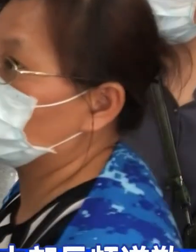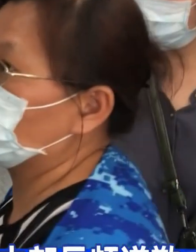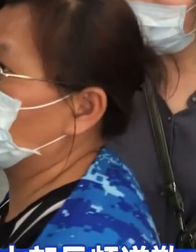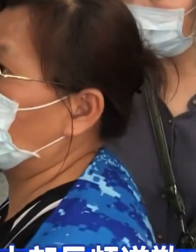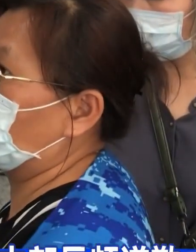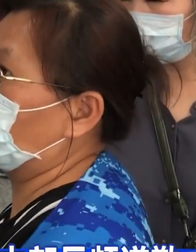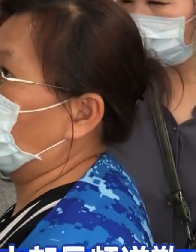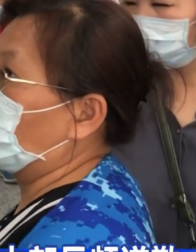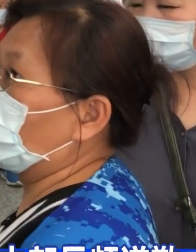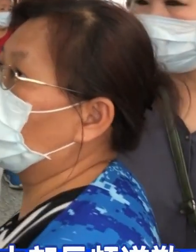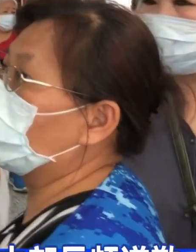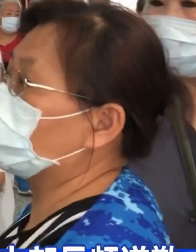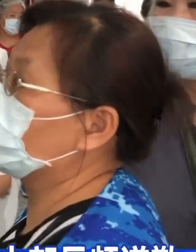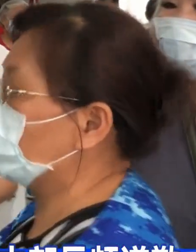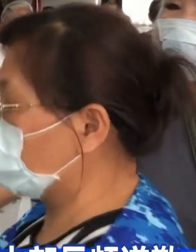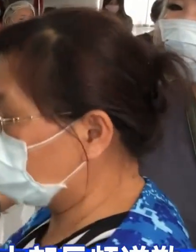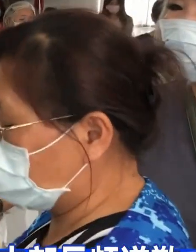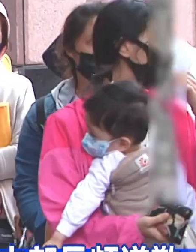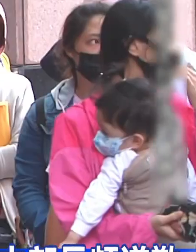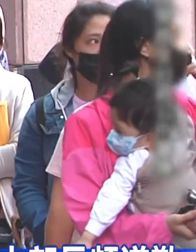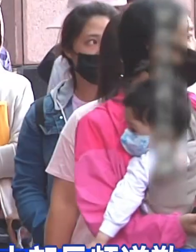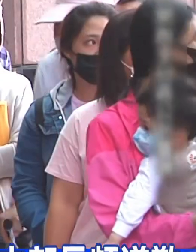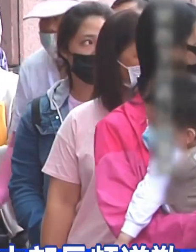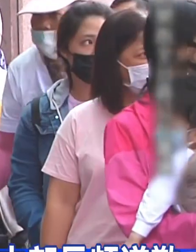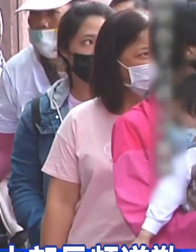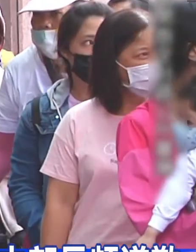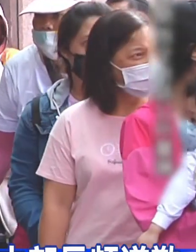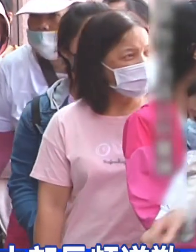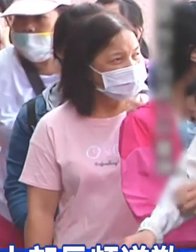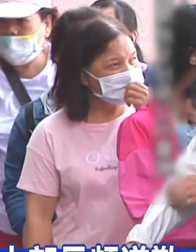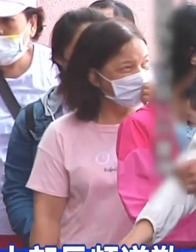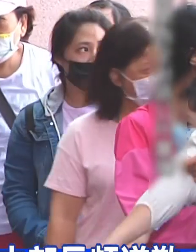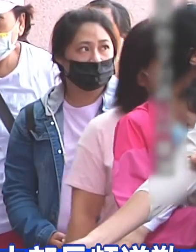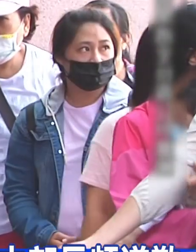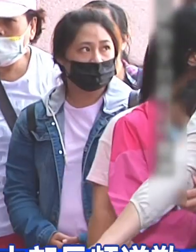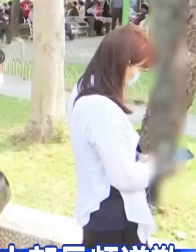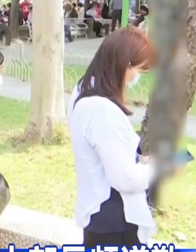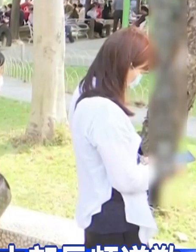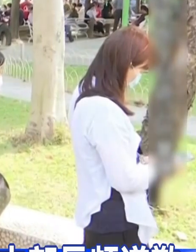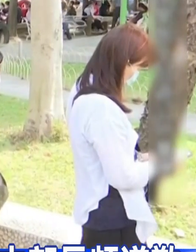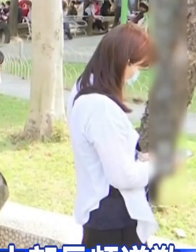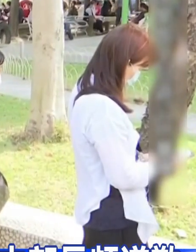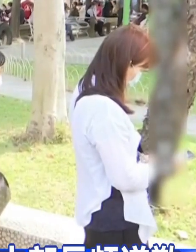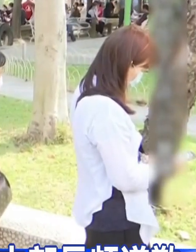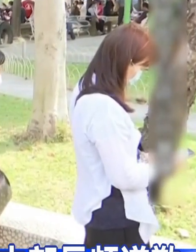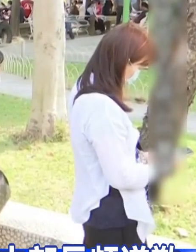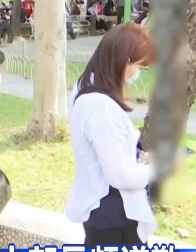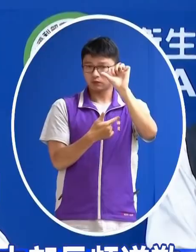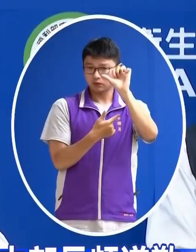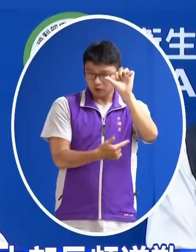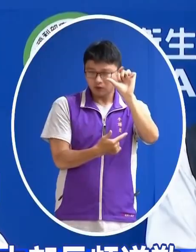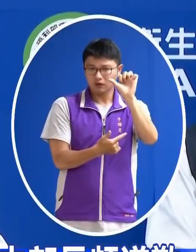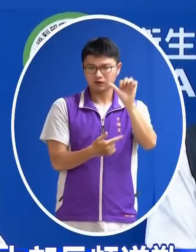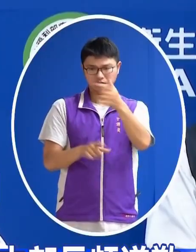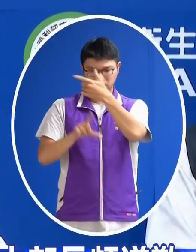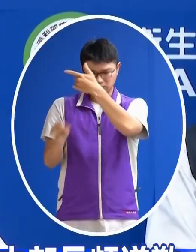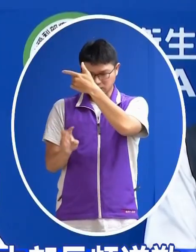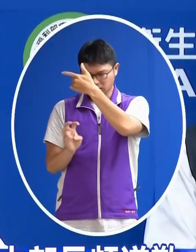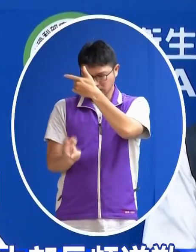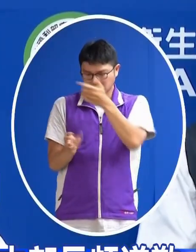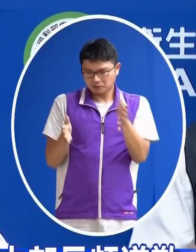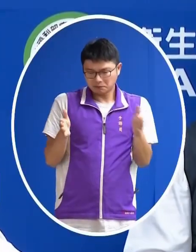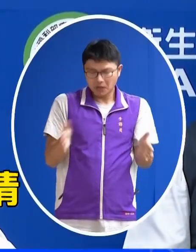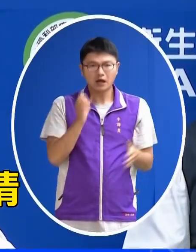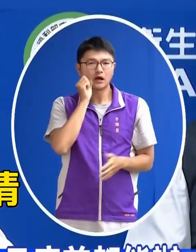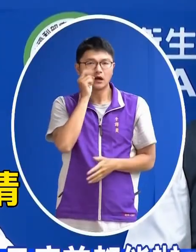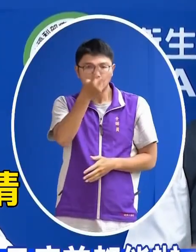为不同工作类别能申请的民众太多，大家一窝蜂往公所冲，各地陷入纾困之乱。 有两个月的